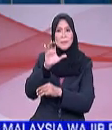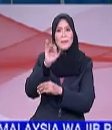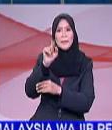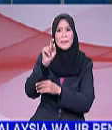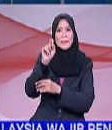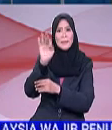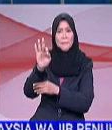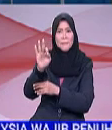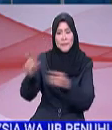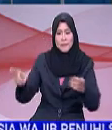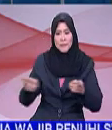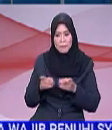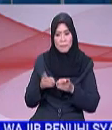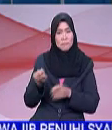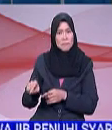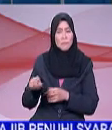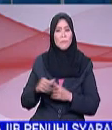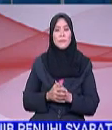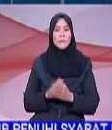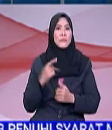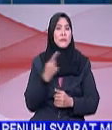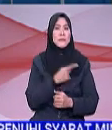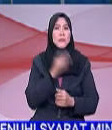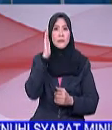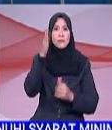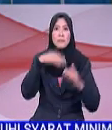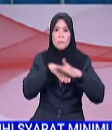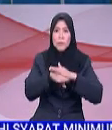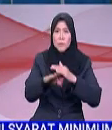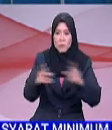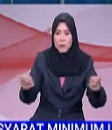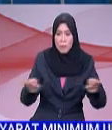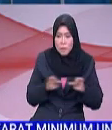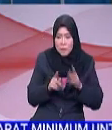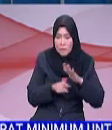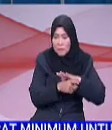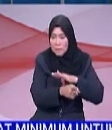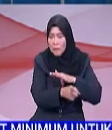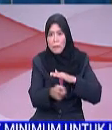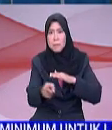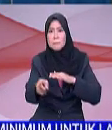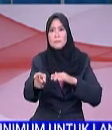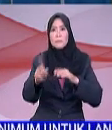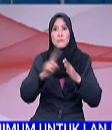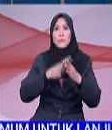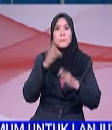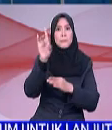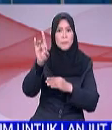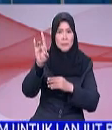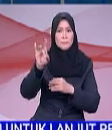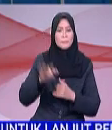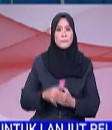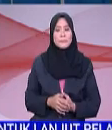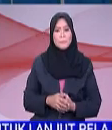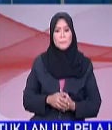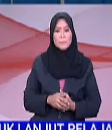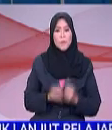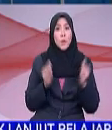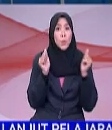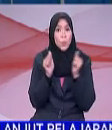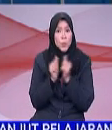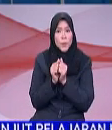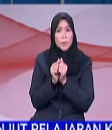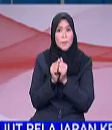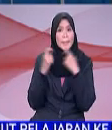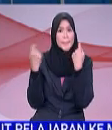daerah yang kami akan masuk ke kawasan pendalaman dalam bulan Ogos ni bersama